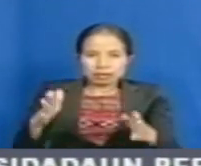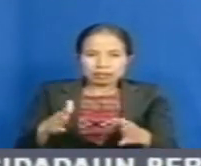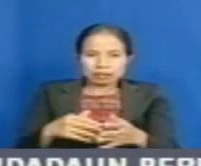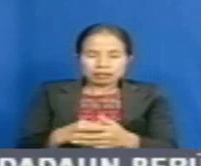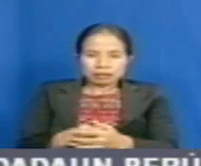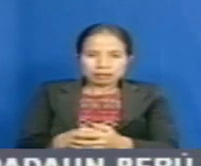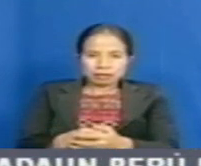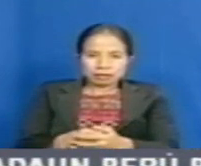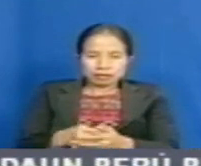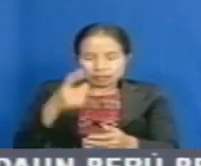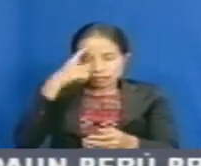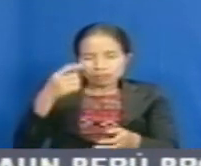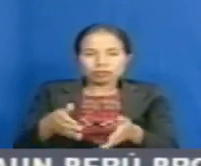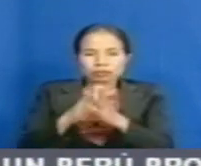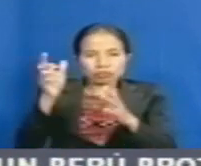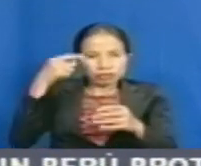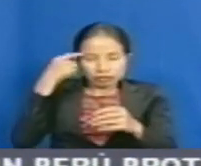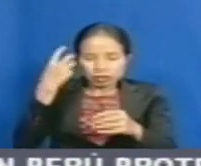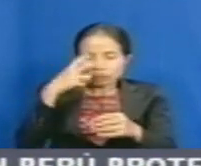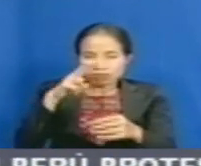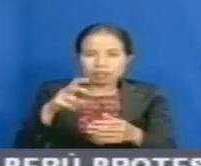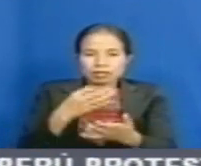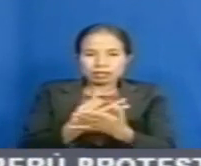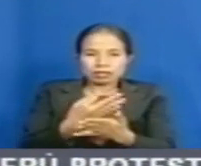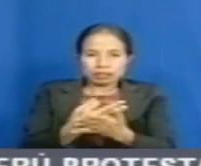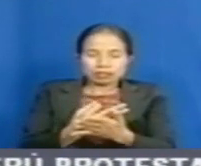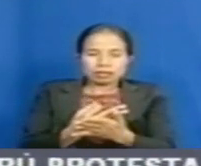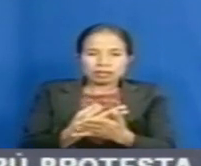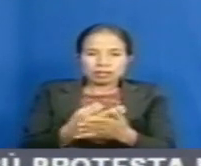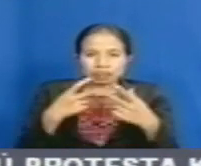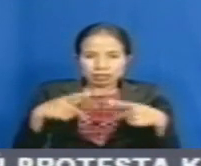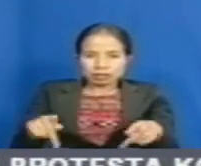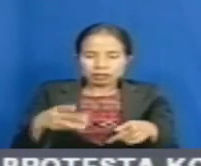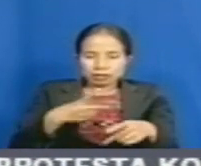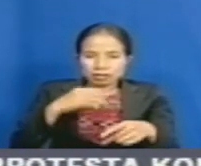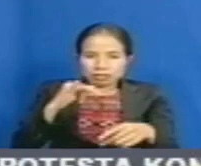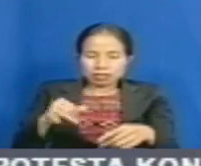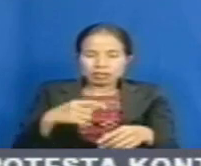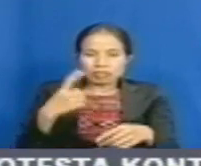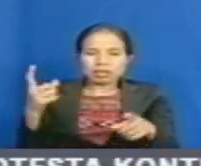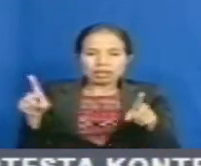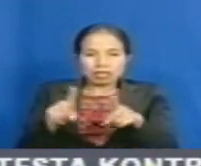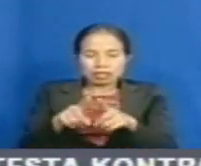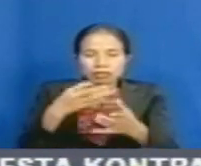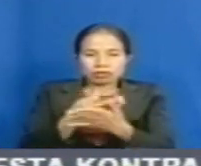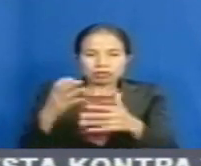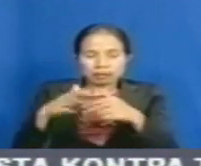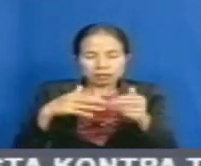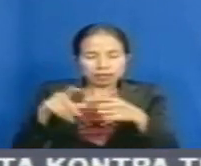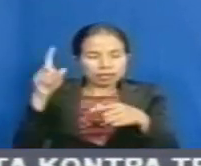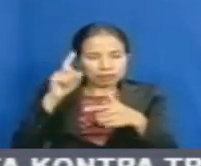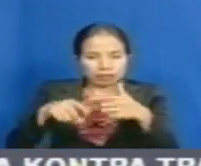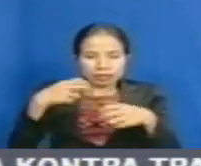lima, tang ne husu ba governo atu controla preço sa sang ia loza sira ia dili, mantém ho preço normal, no ne ela bela implica